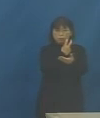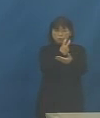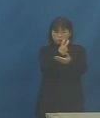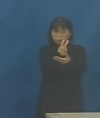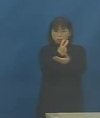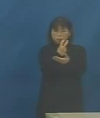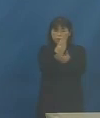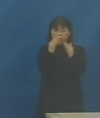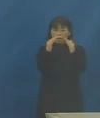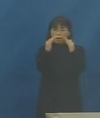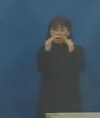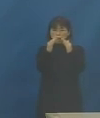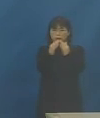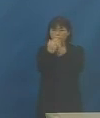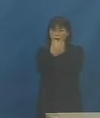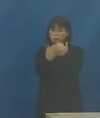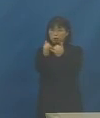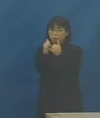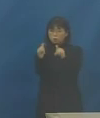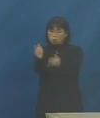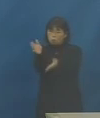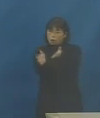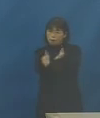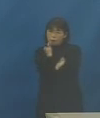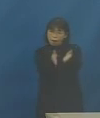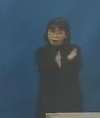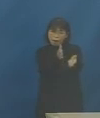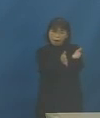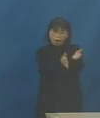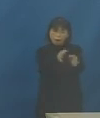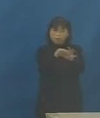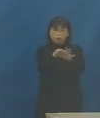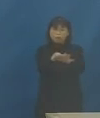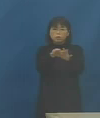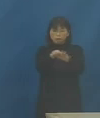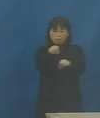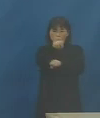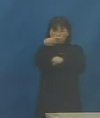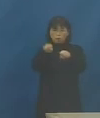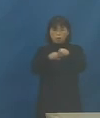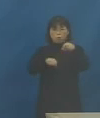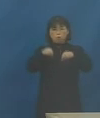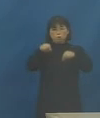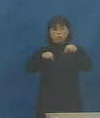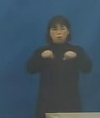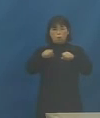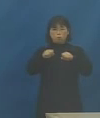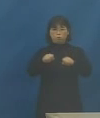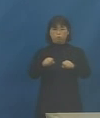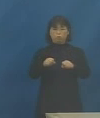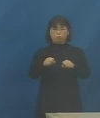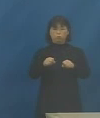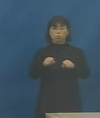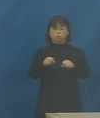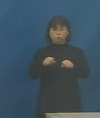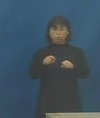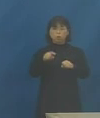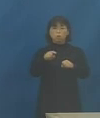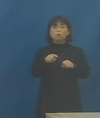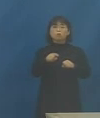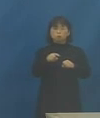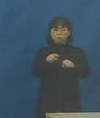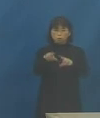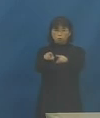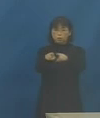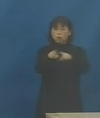ケアについてまああのコーディネートしていくということをやっていこうとこれで保健所の負担を